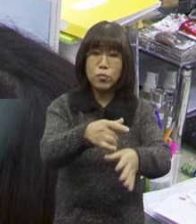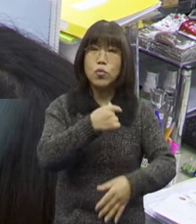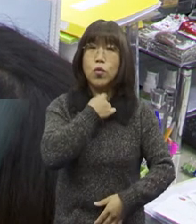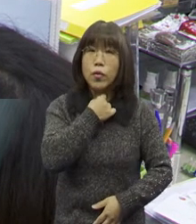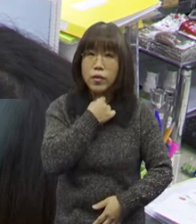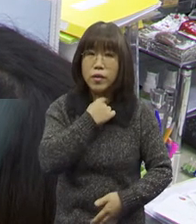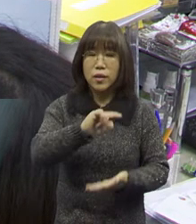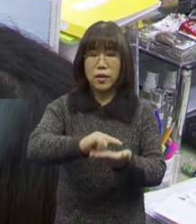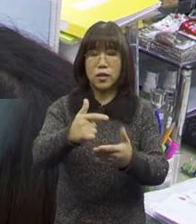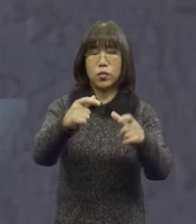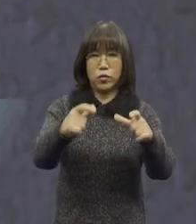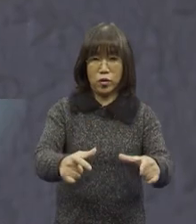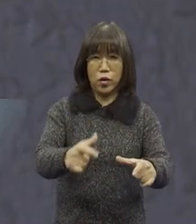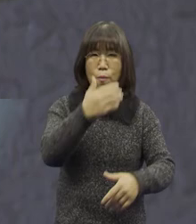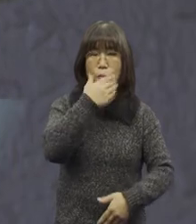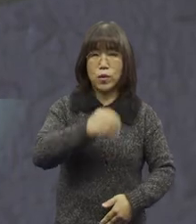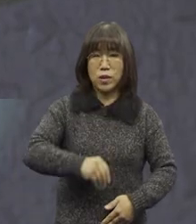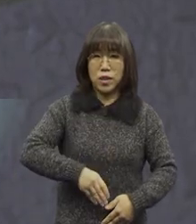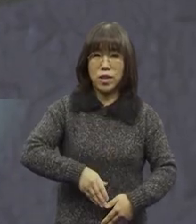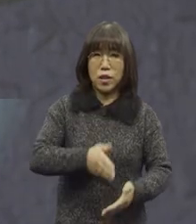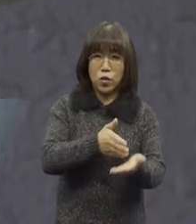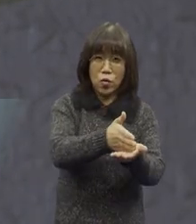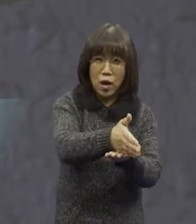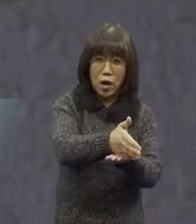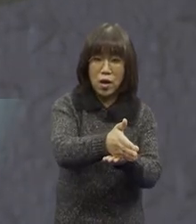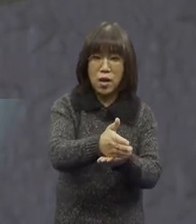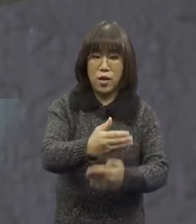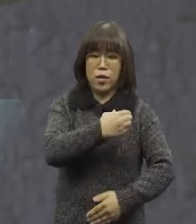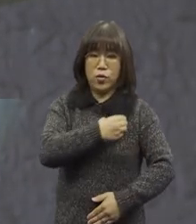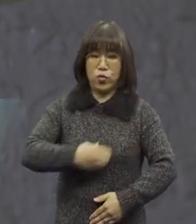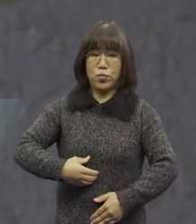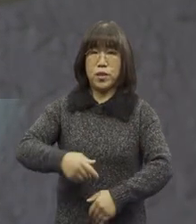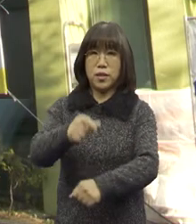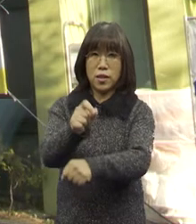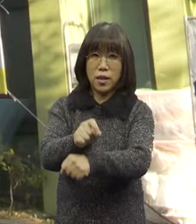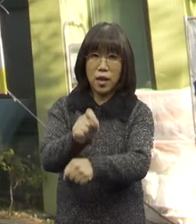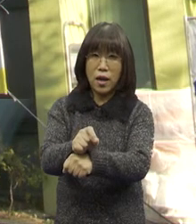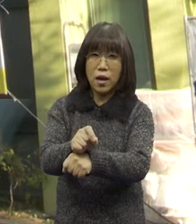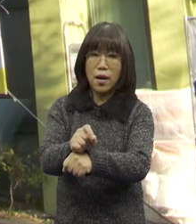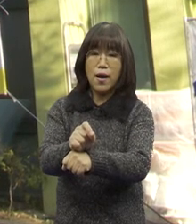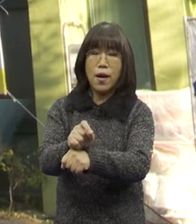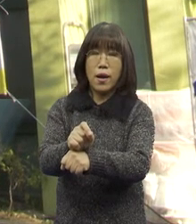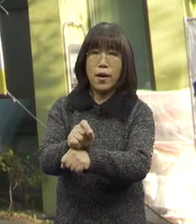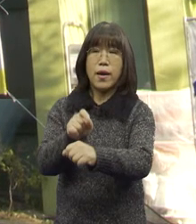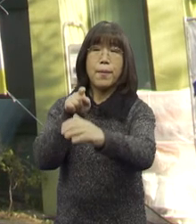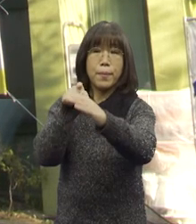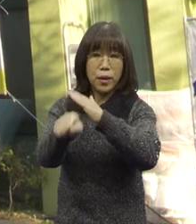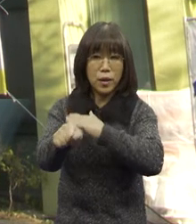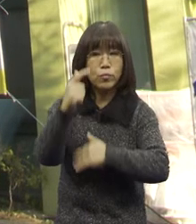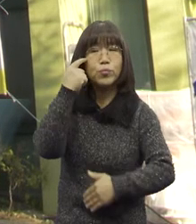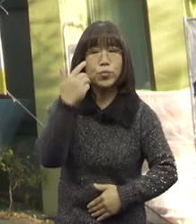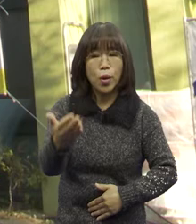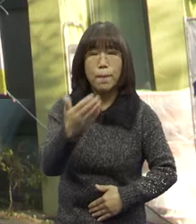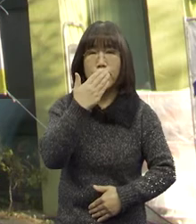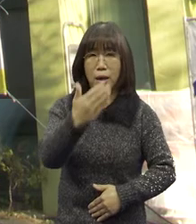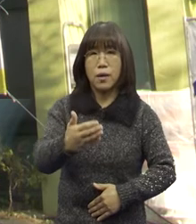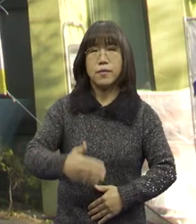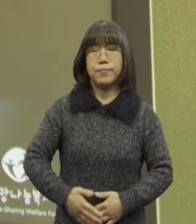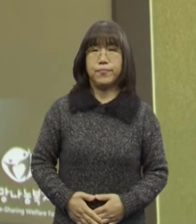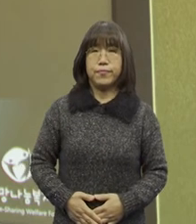경우에는 강서구청 복지정책과 또는 가까운 동 주민센터를 통해 방법을 안내받을 수